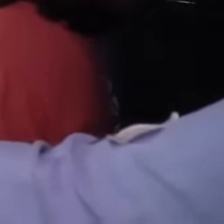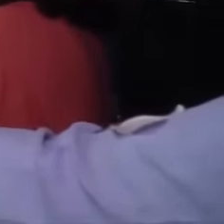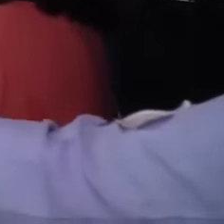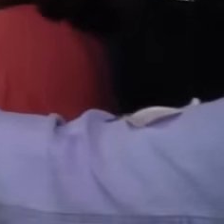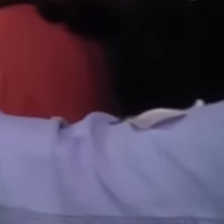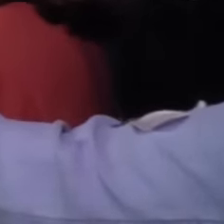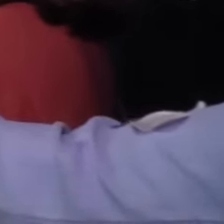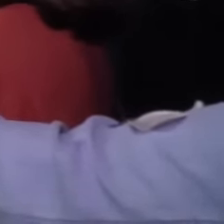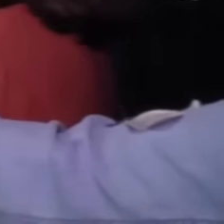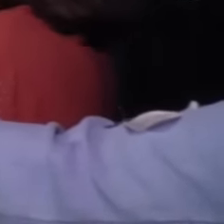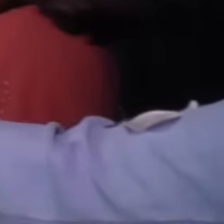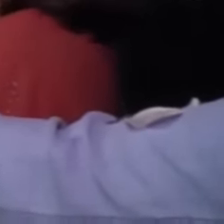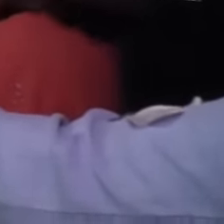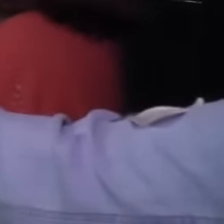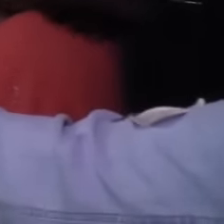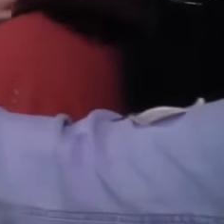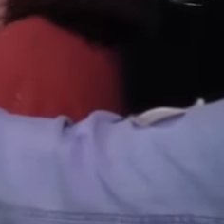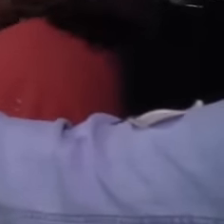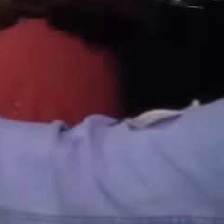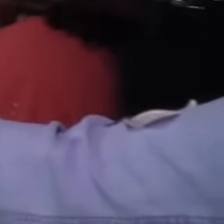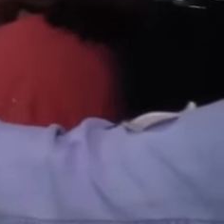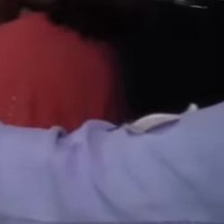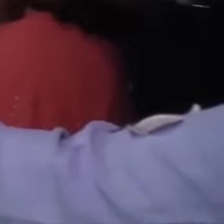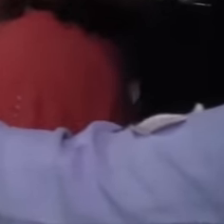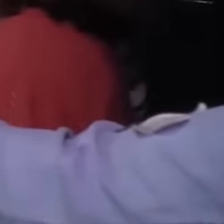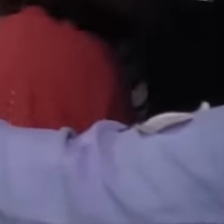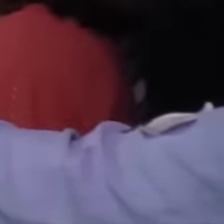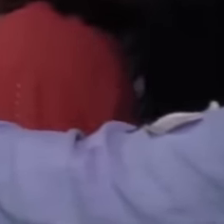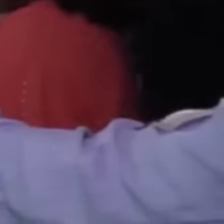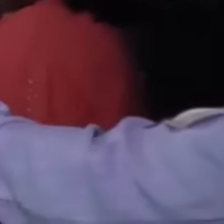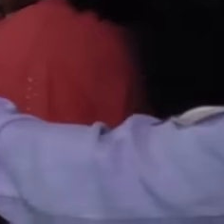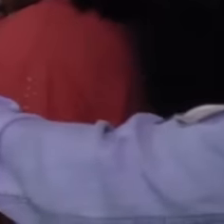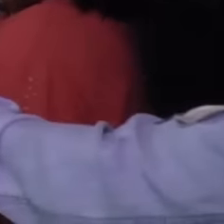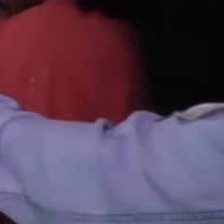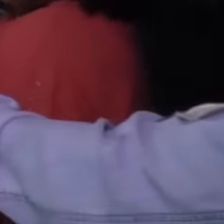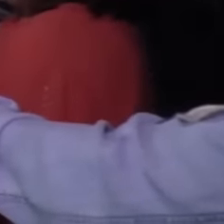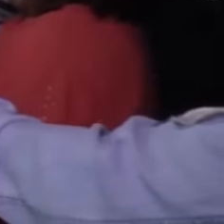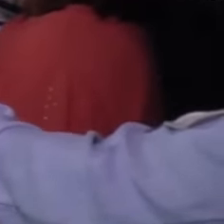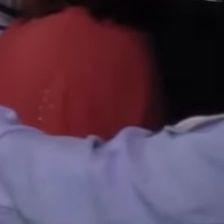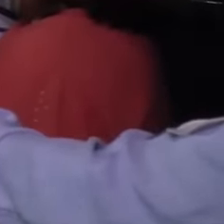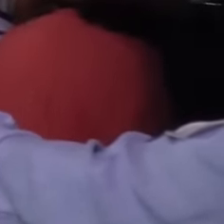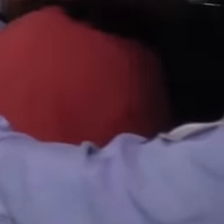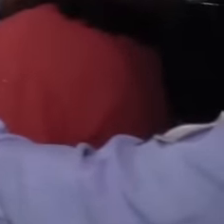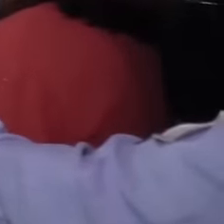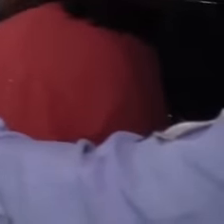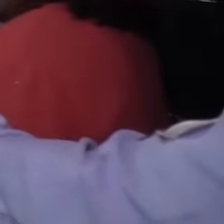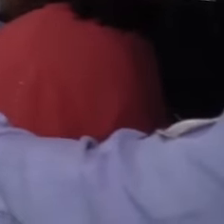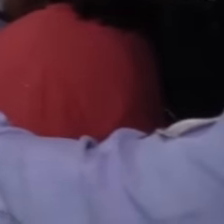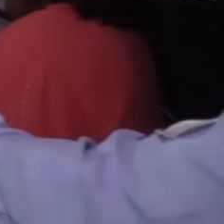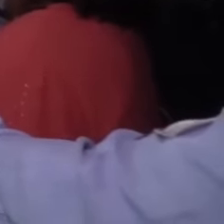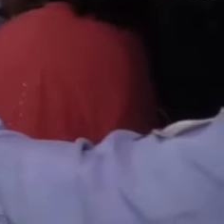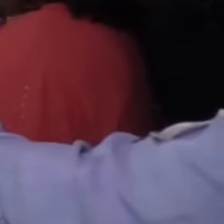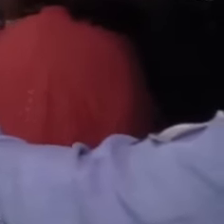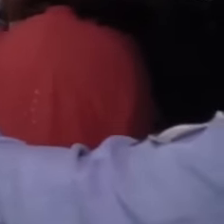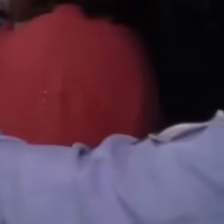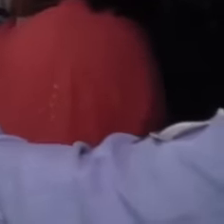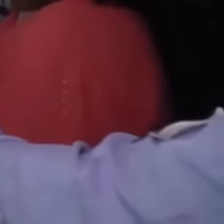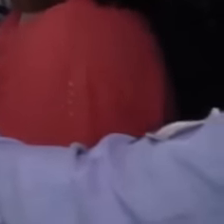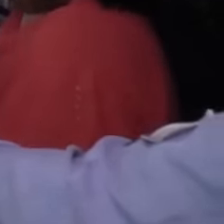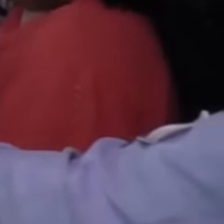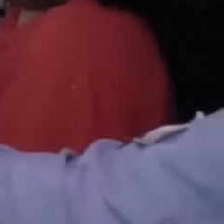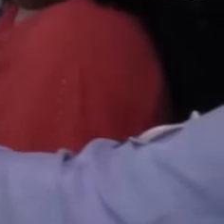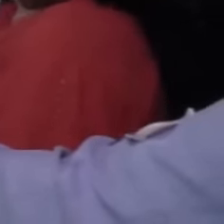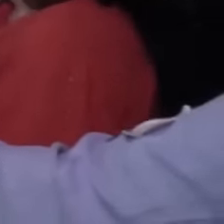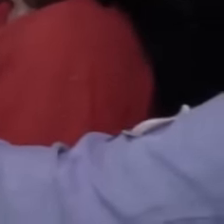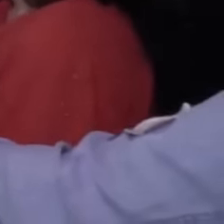Actually, last week pa po, nagbigay na ako ng humingi po ako ng meeting kay Mayora na bigyan naman po niya ng pansin. Gusto ko lang din pong